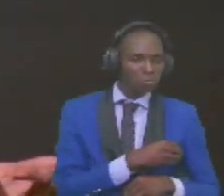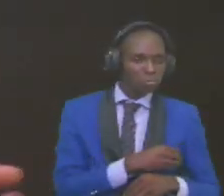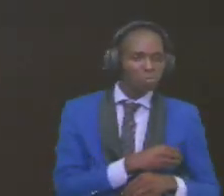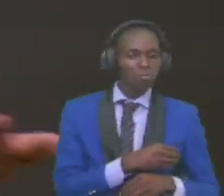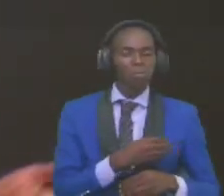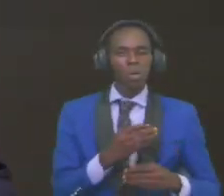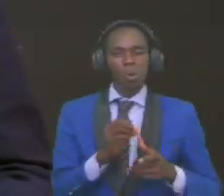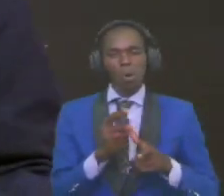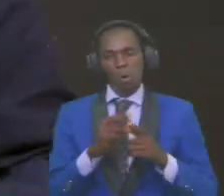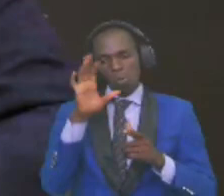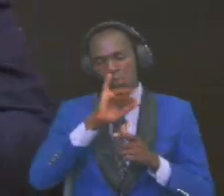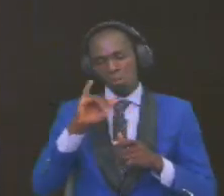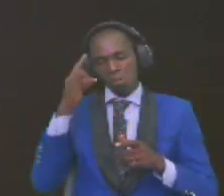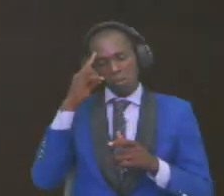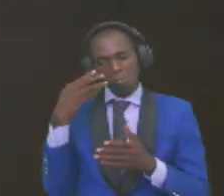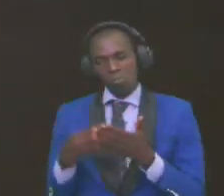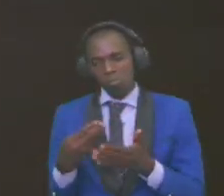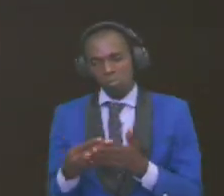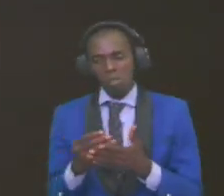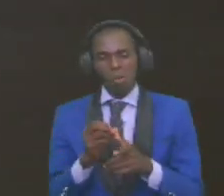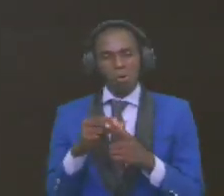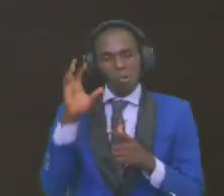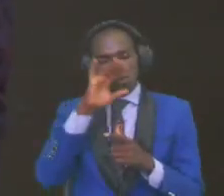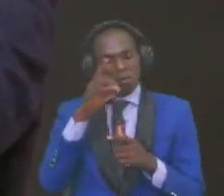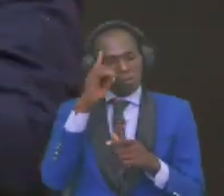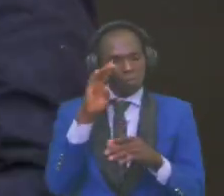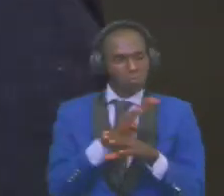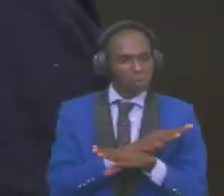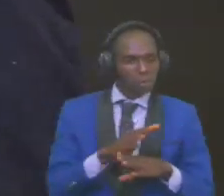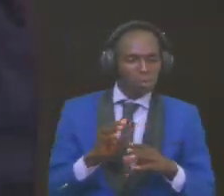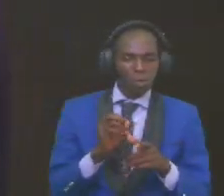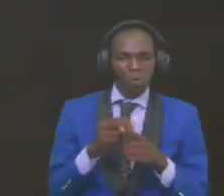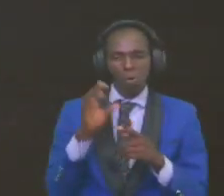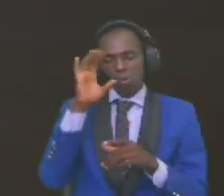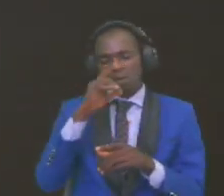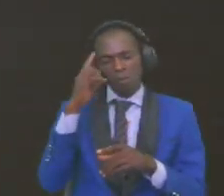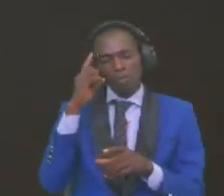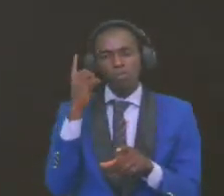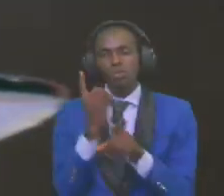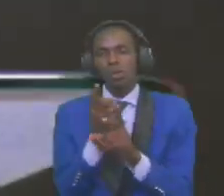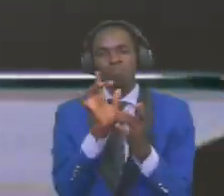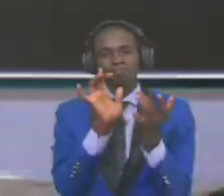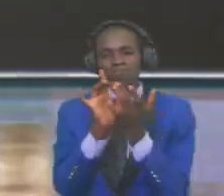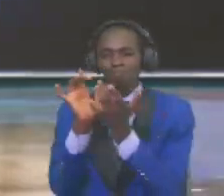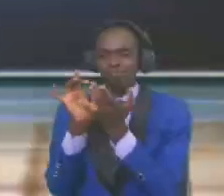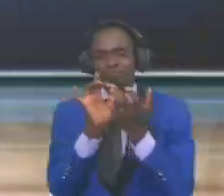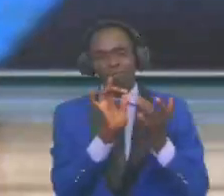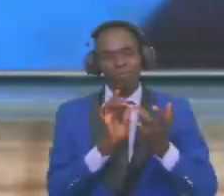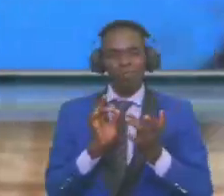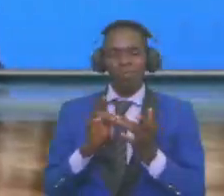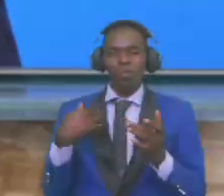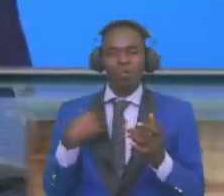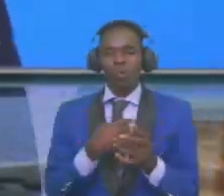la position on cherche l argent ou bien on cherchait des affaires recherche de contacts on ne cherche